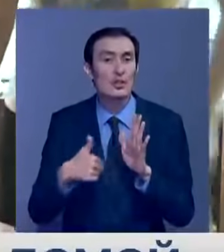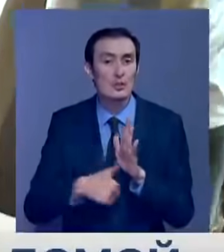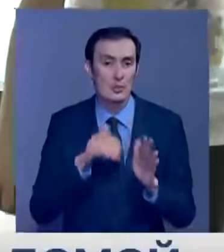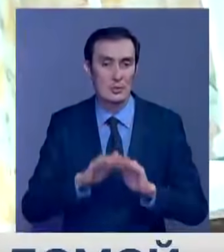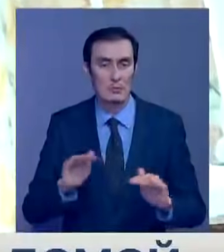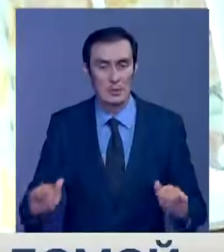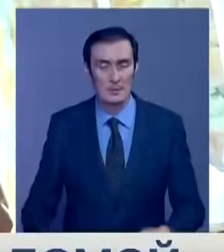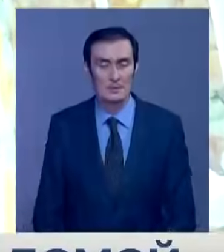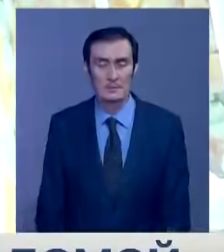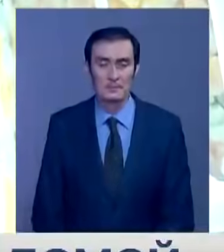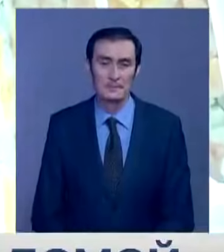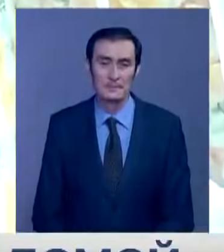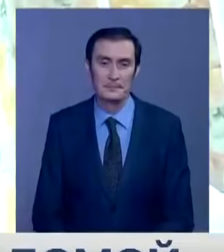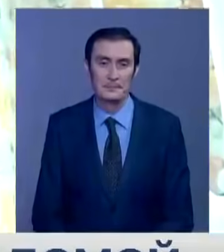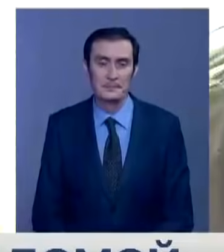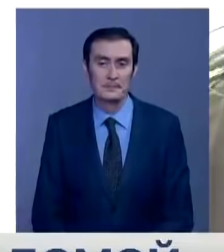6 детьми.